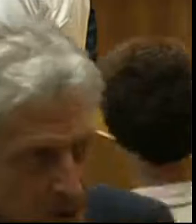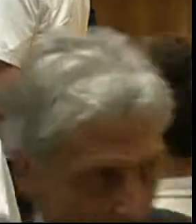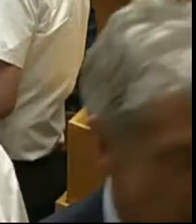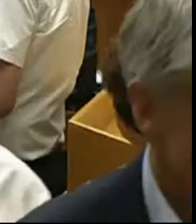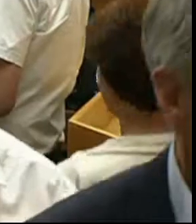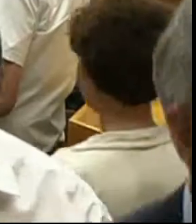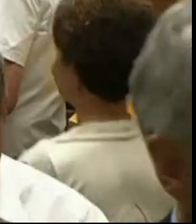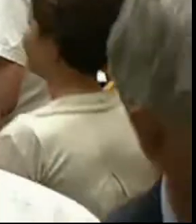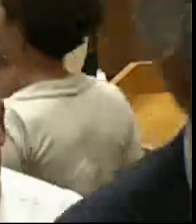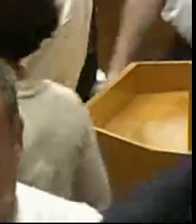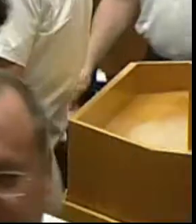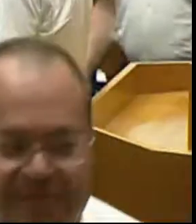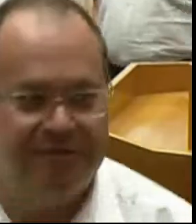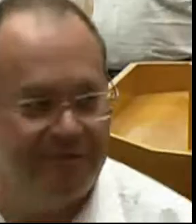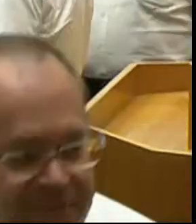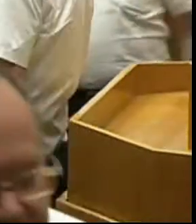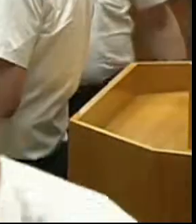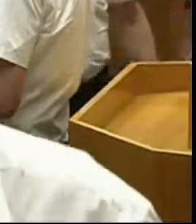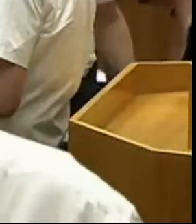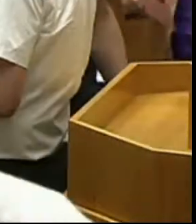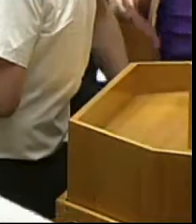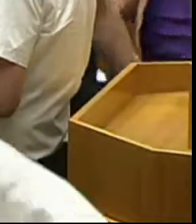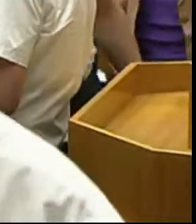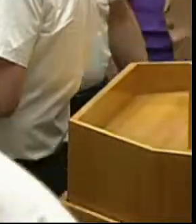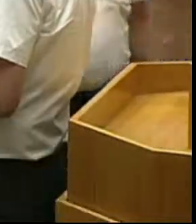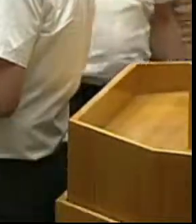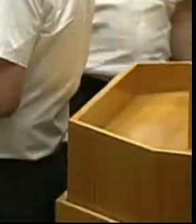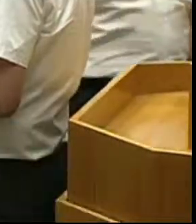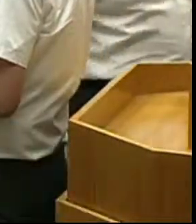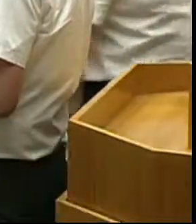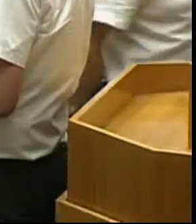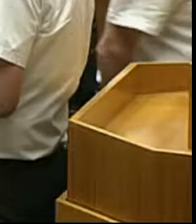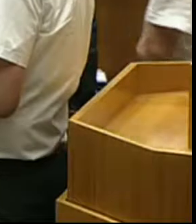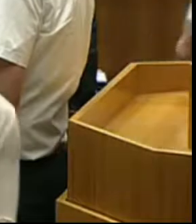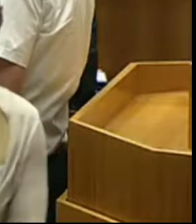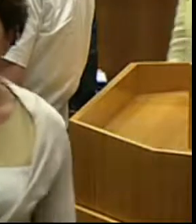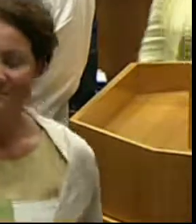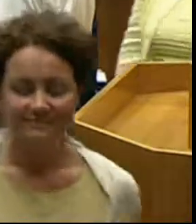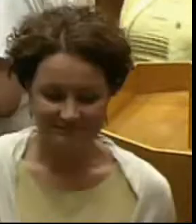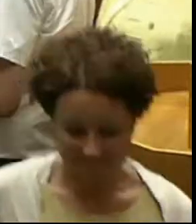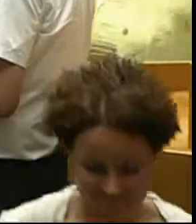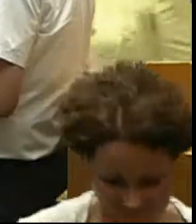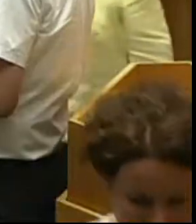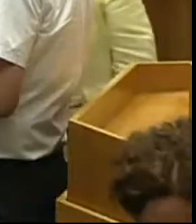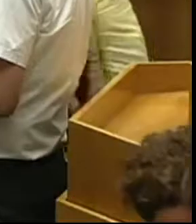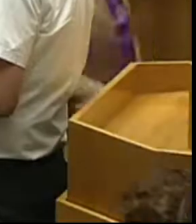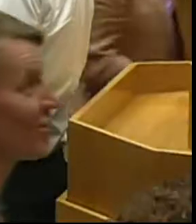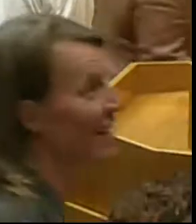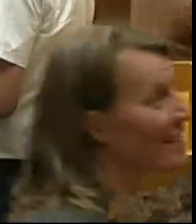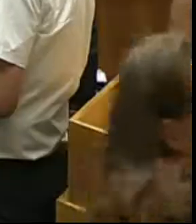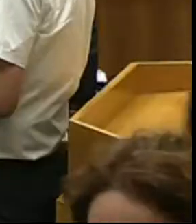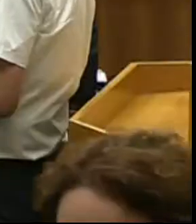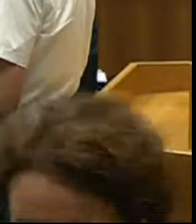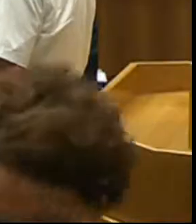die rosa-rötlichen Stimmzettel stehen für die Ablehnung der oder des jeweiligen